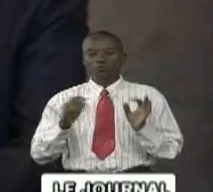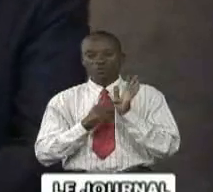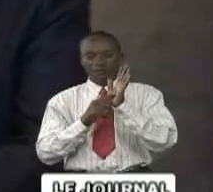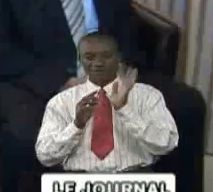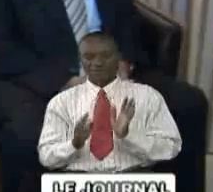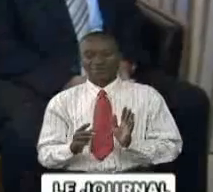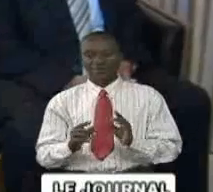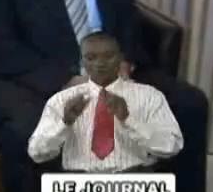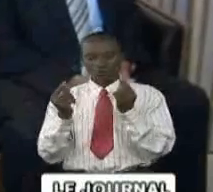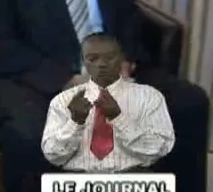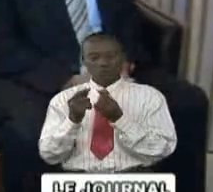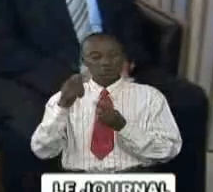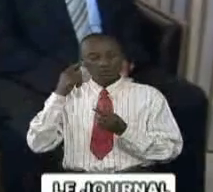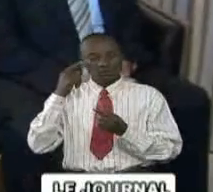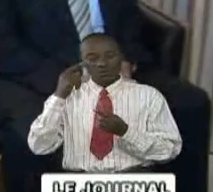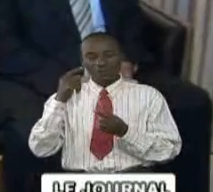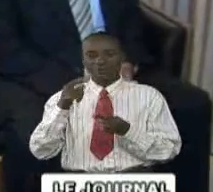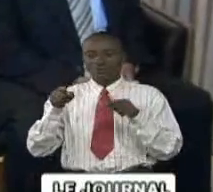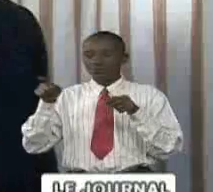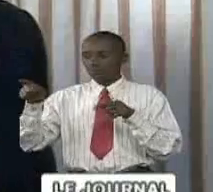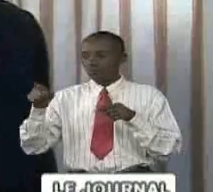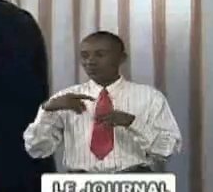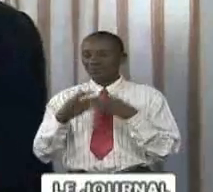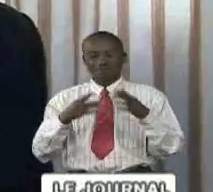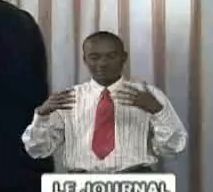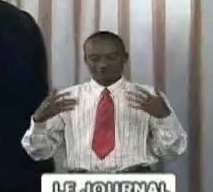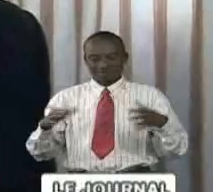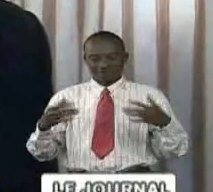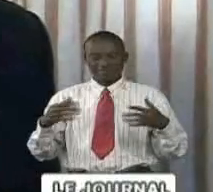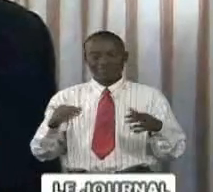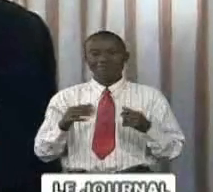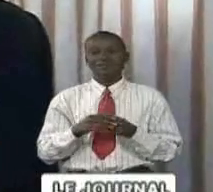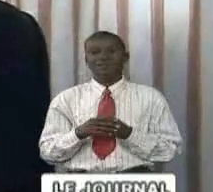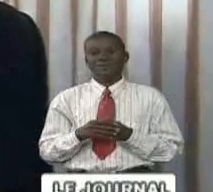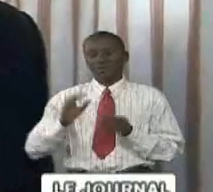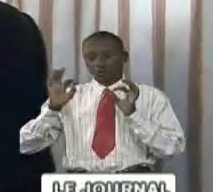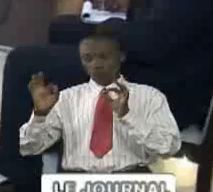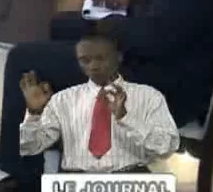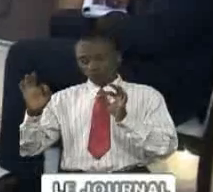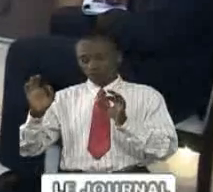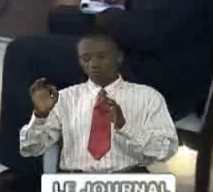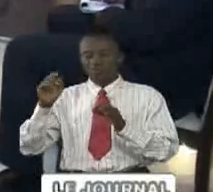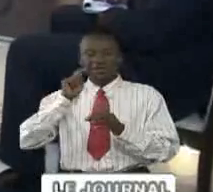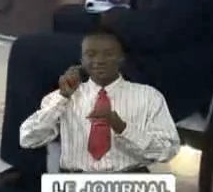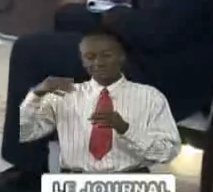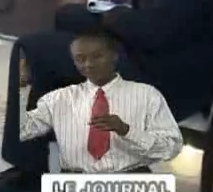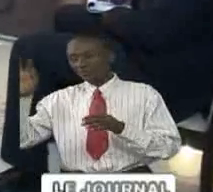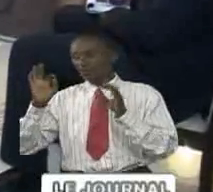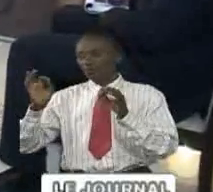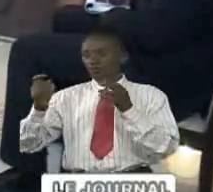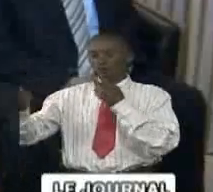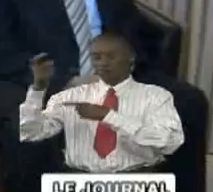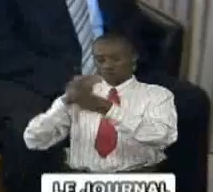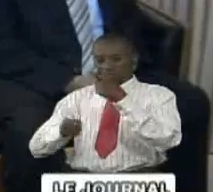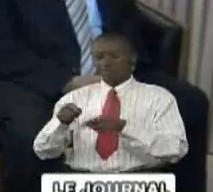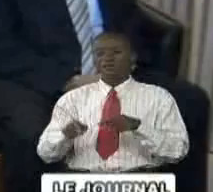se poursuivre avec le nouveau représentant, Obata. Il vient remplacer Yonezaki pour la continuité de l'œuvre déjà